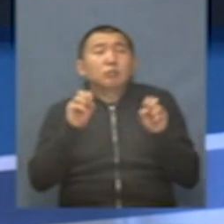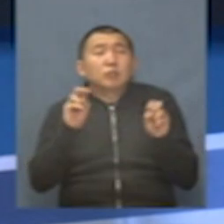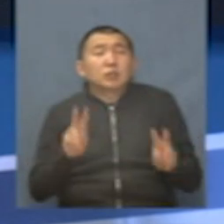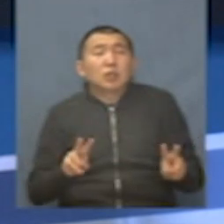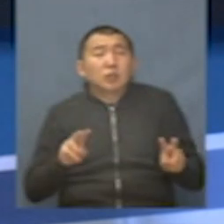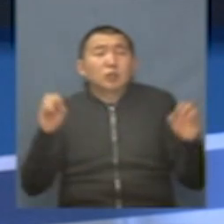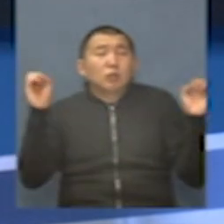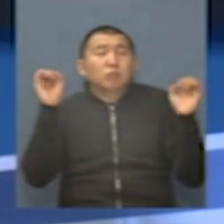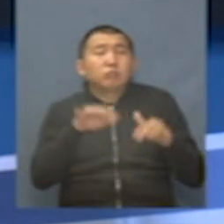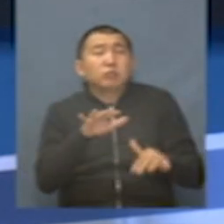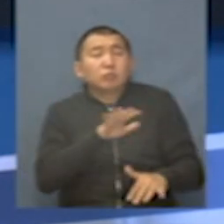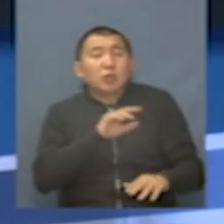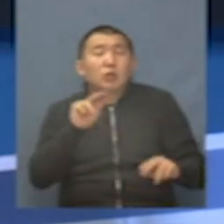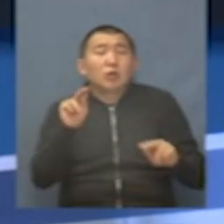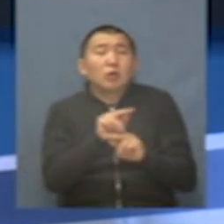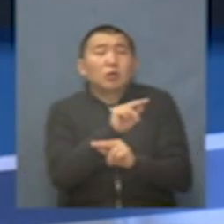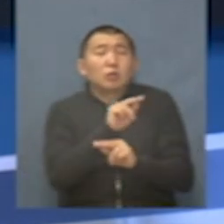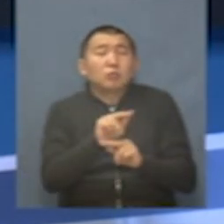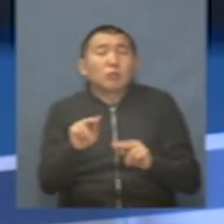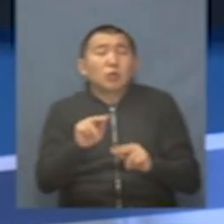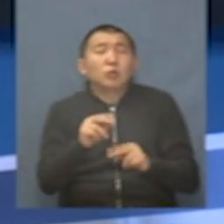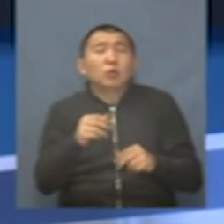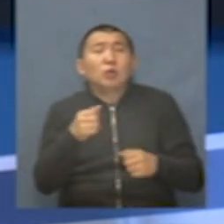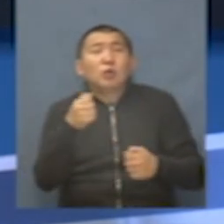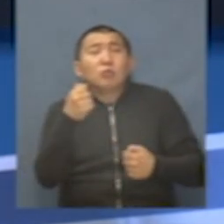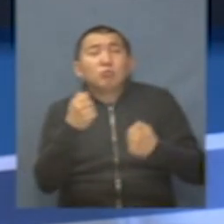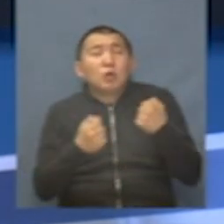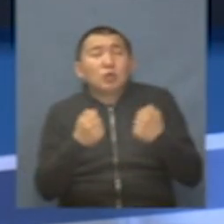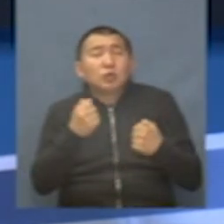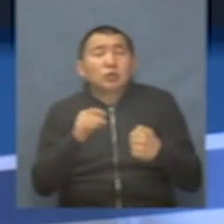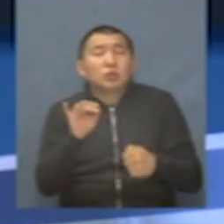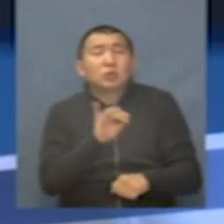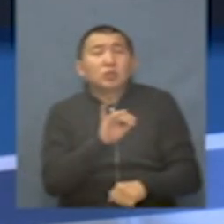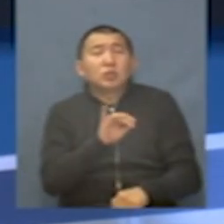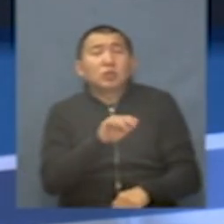агрономия, ремонт и обслуживание сельскохозяйственных машин, ветеринария.